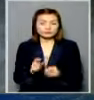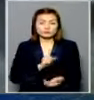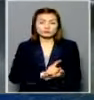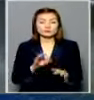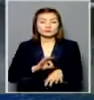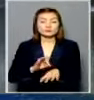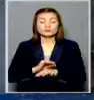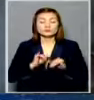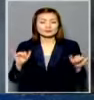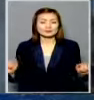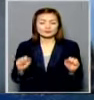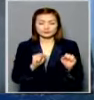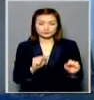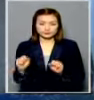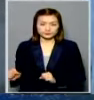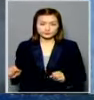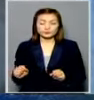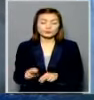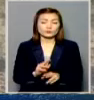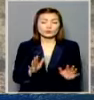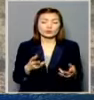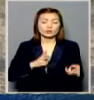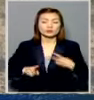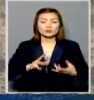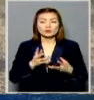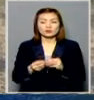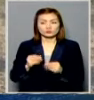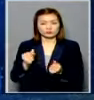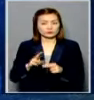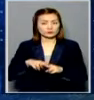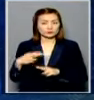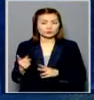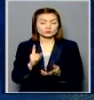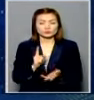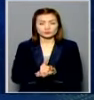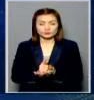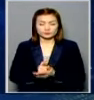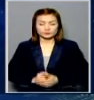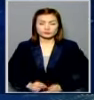міндеті аурудың таралуына тосқауыл қою және орын алған мал шығынының өтемақысын өндіру